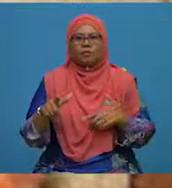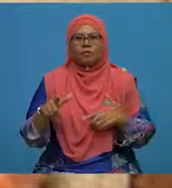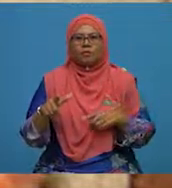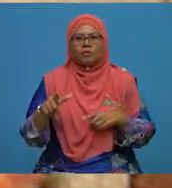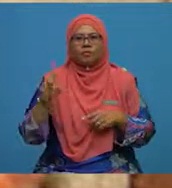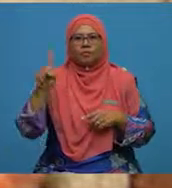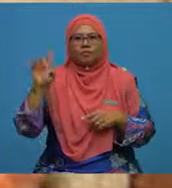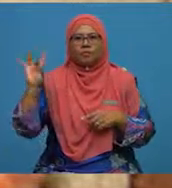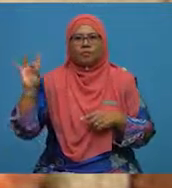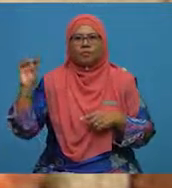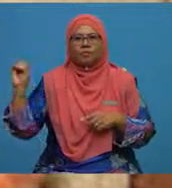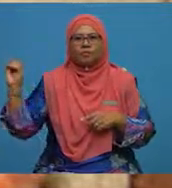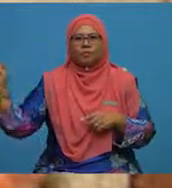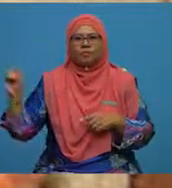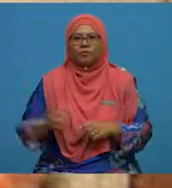1800.